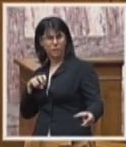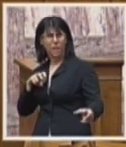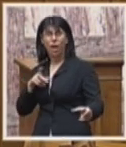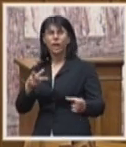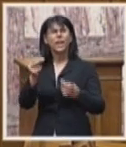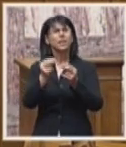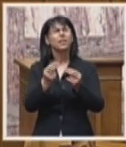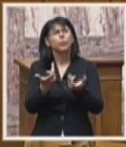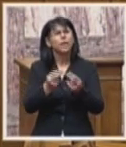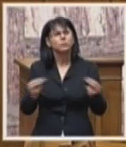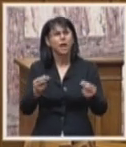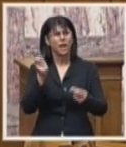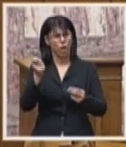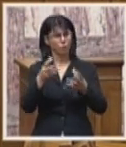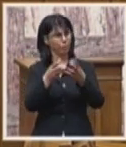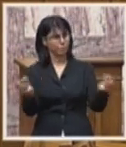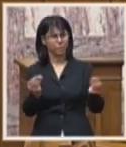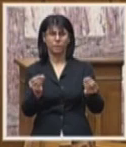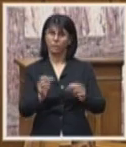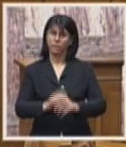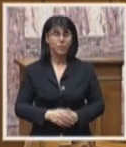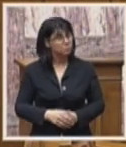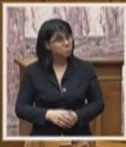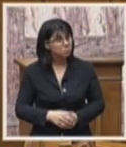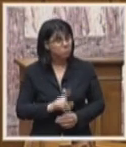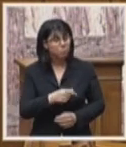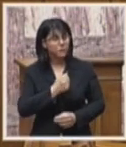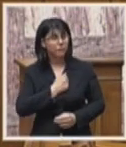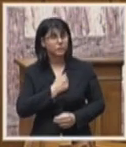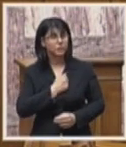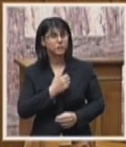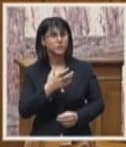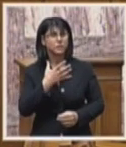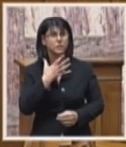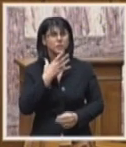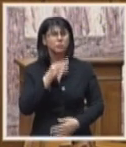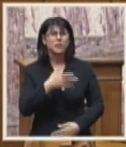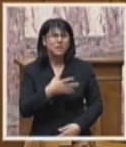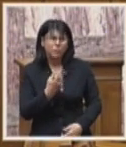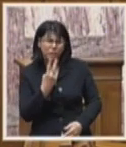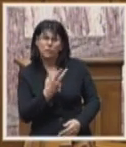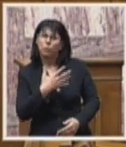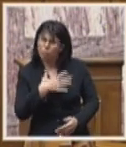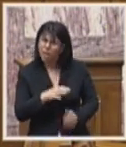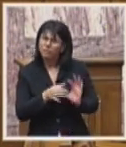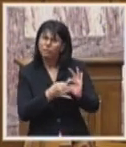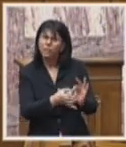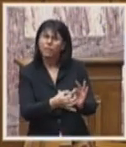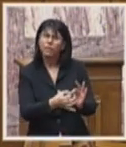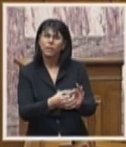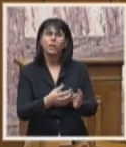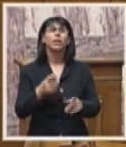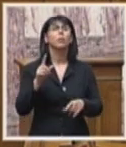Νομίζετε ότι θέλουν αυτοί να μας χρηματοδοτούν? Γιατί μιλάτε σαν να θέλουν αυτοί να μας χρηματοδοτούν. Κάποιοι